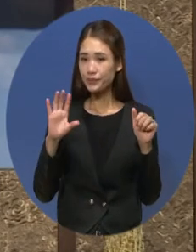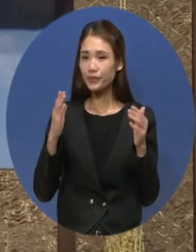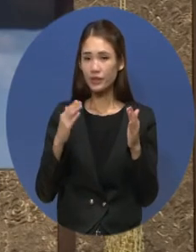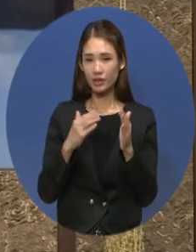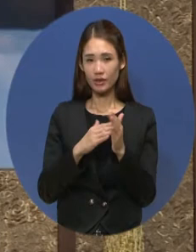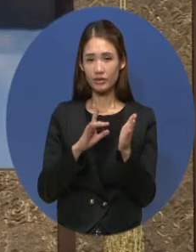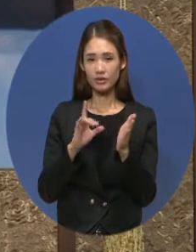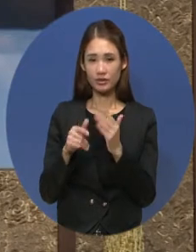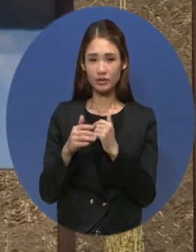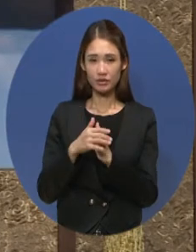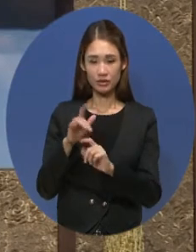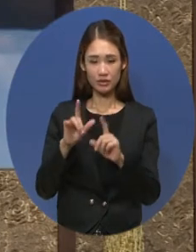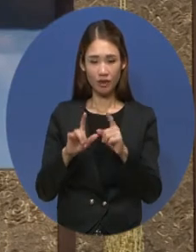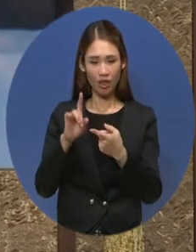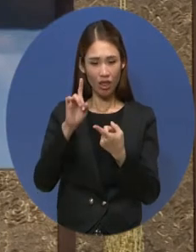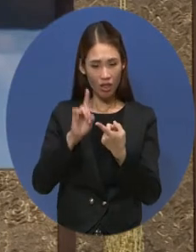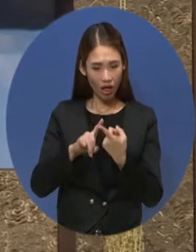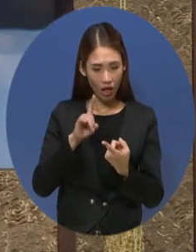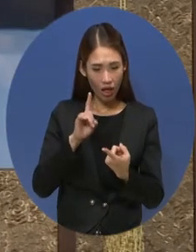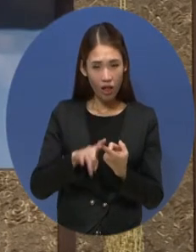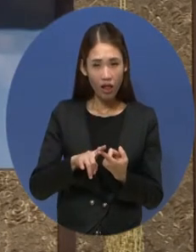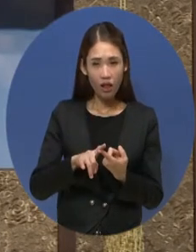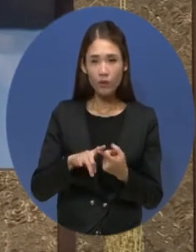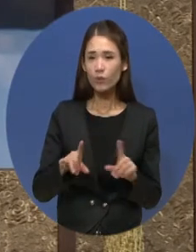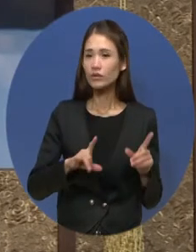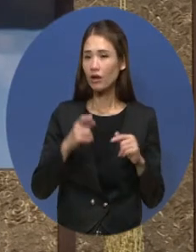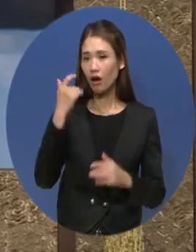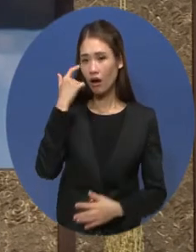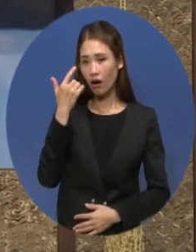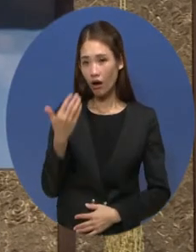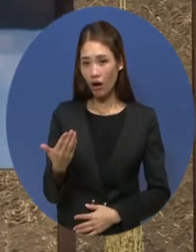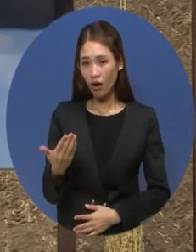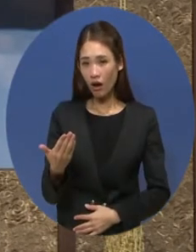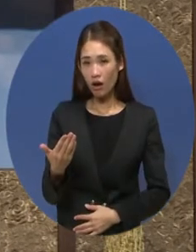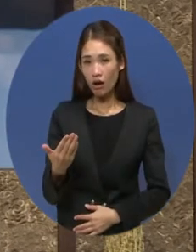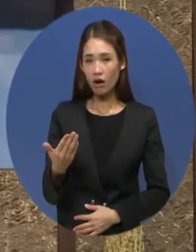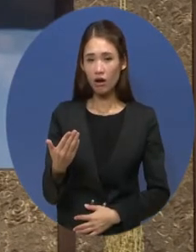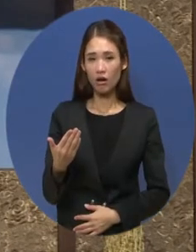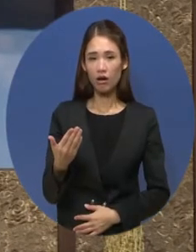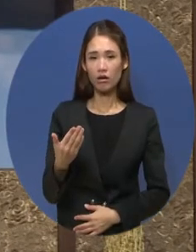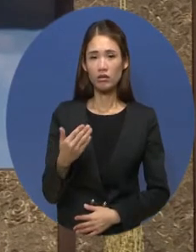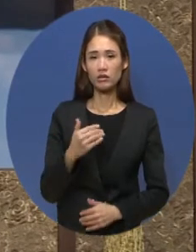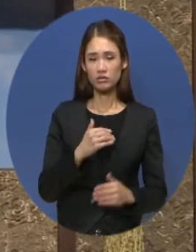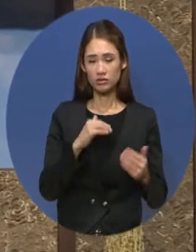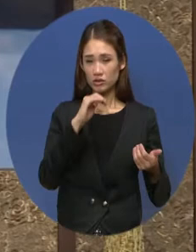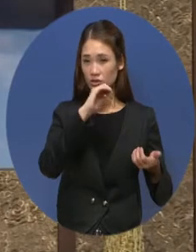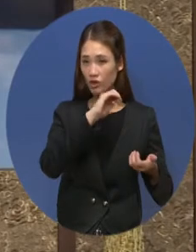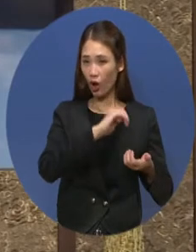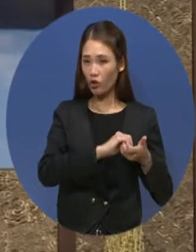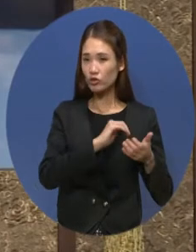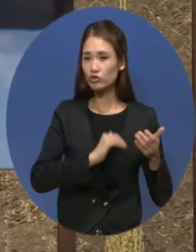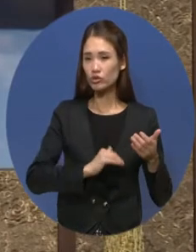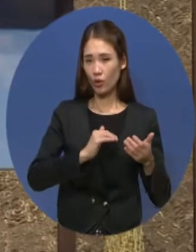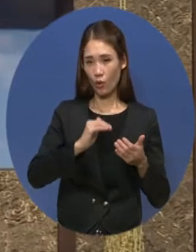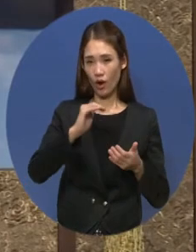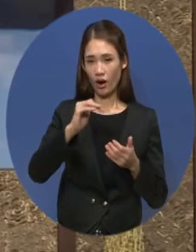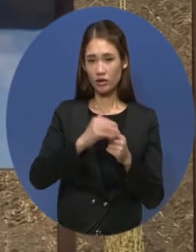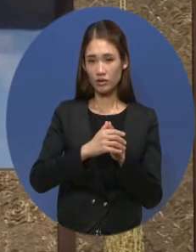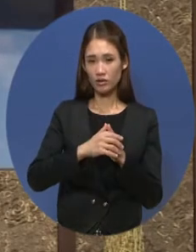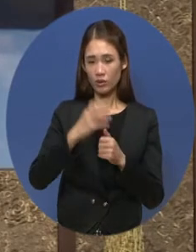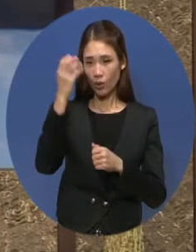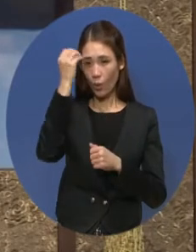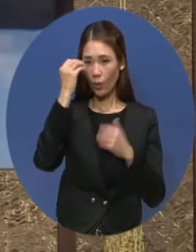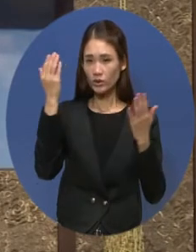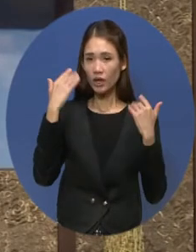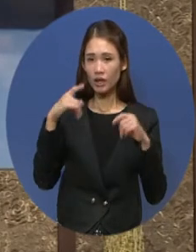그리고 이 상태로 그대로 살아야 될 것이냐 그러면 어 정규과정 인 고등학교는 이제 특수교육